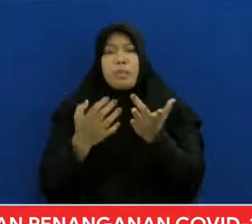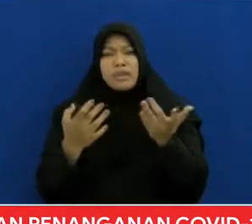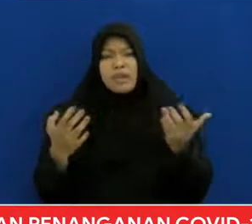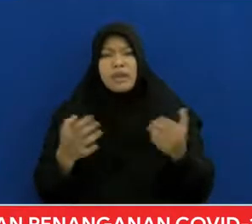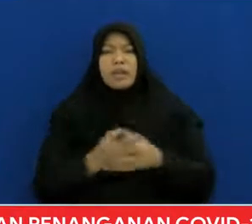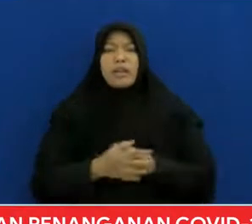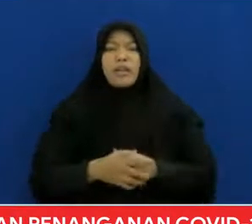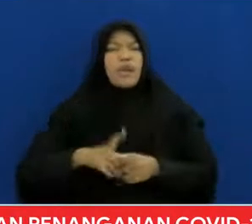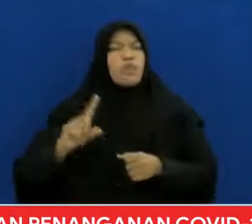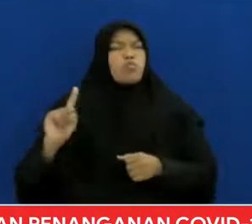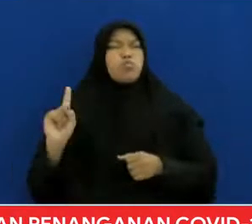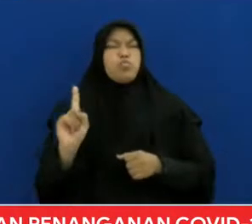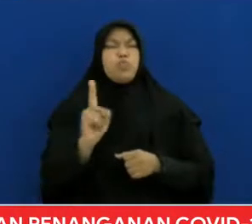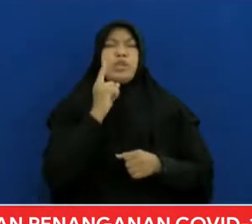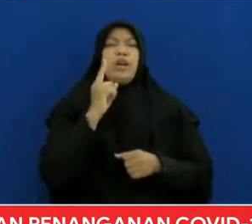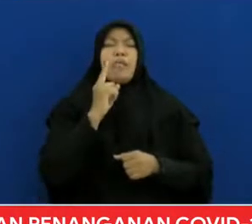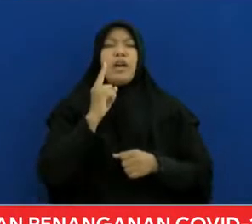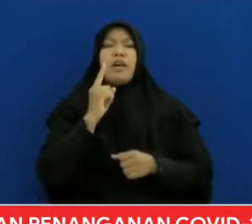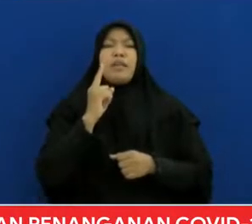utama adalah